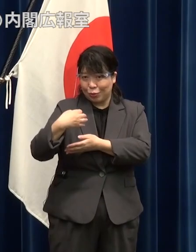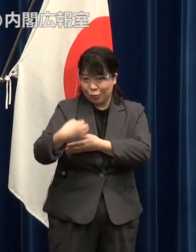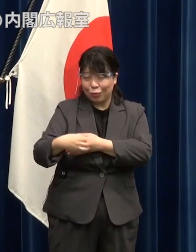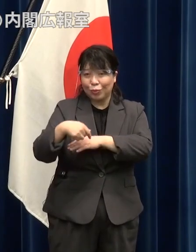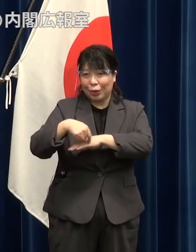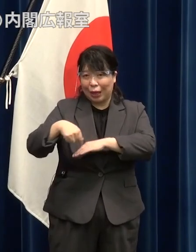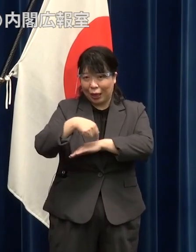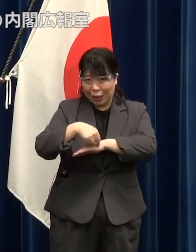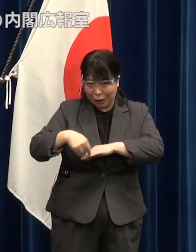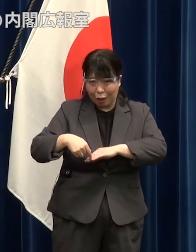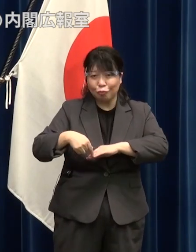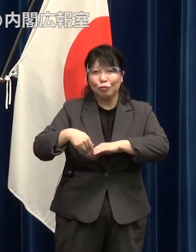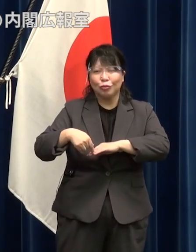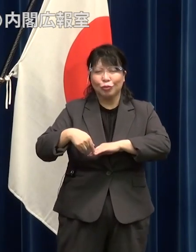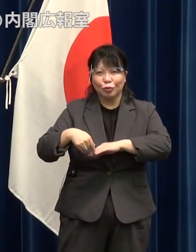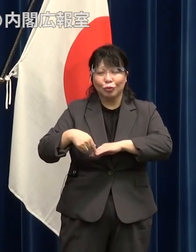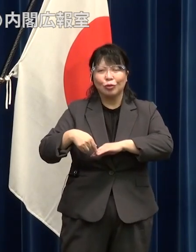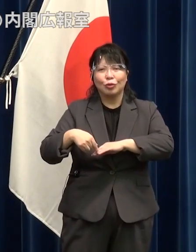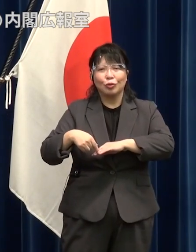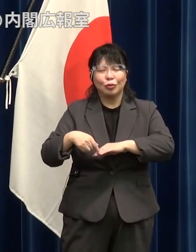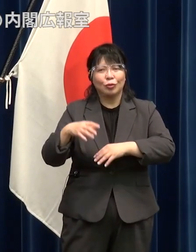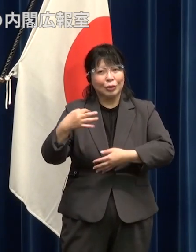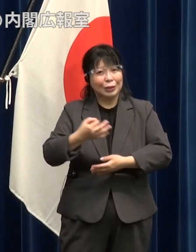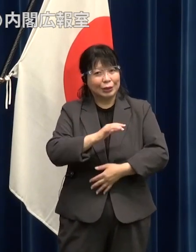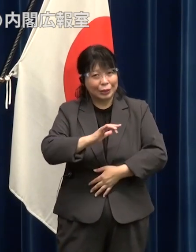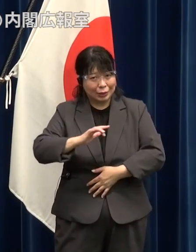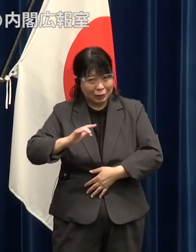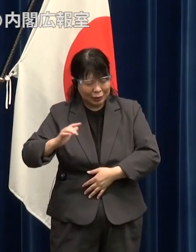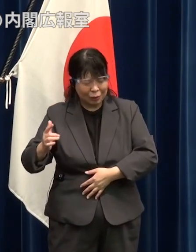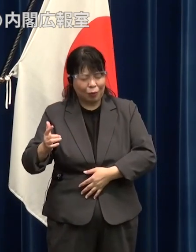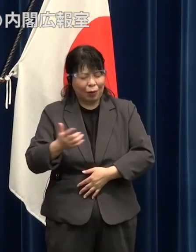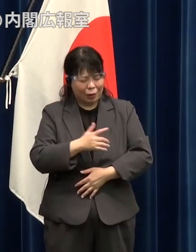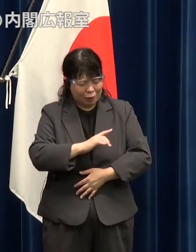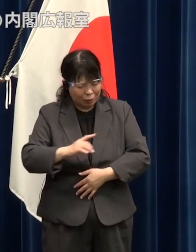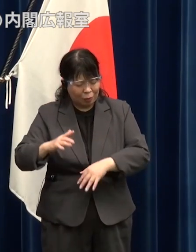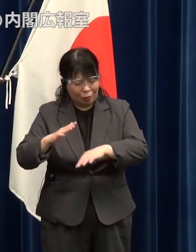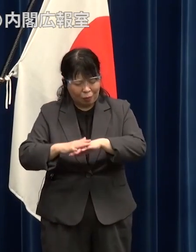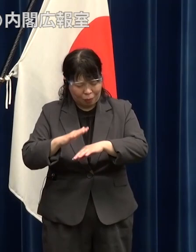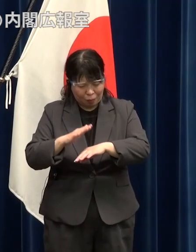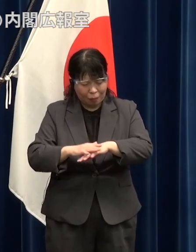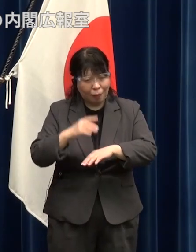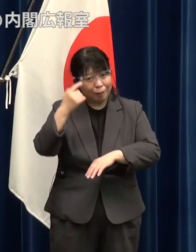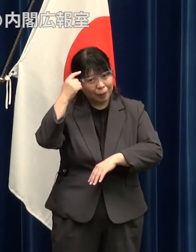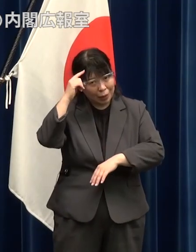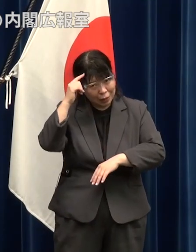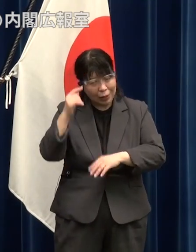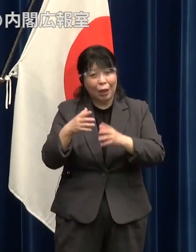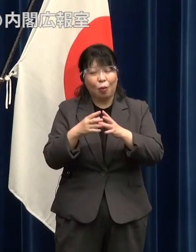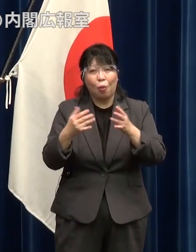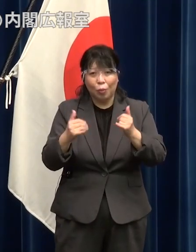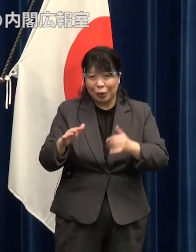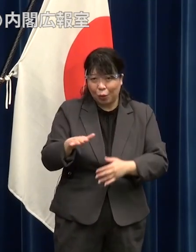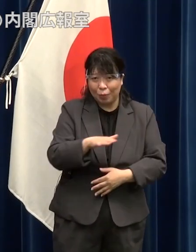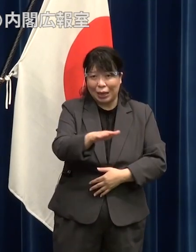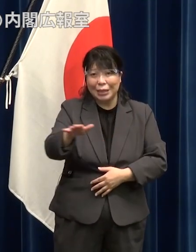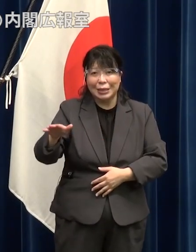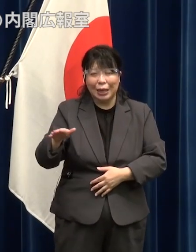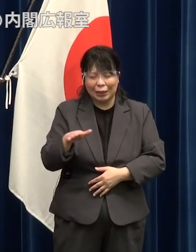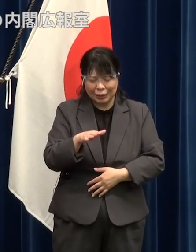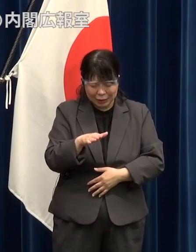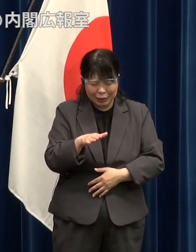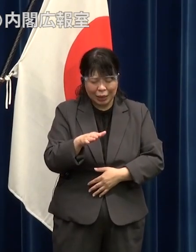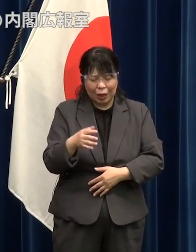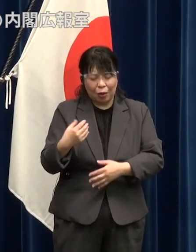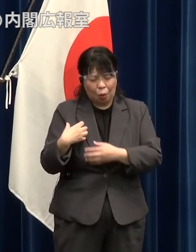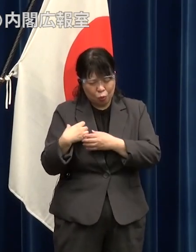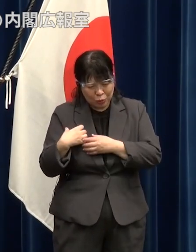した上で、最終的に国民の皆さんに一定のご負担をお願いせざるを得